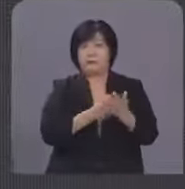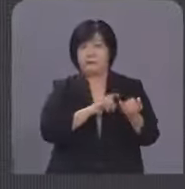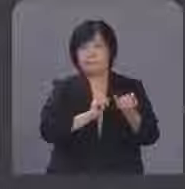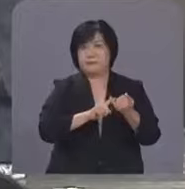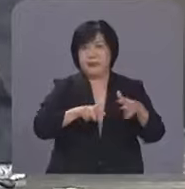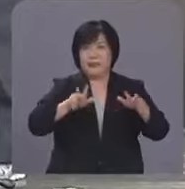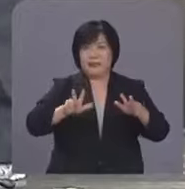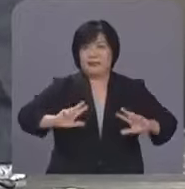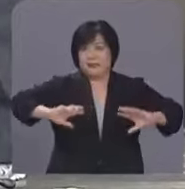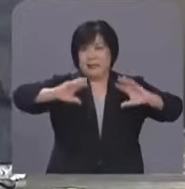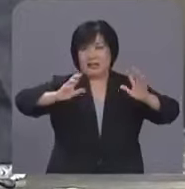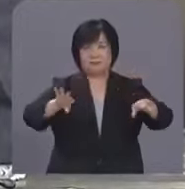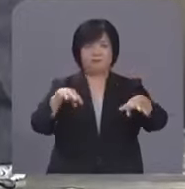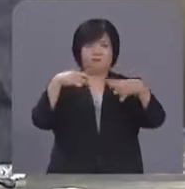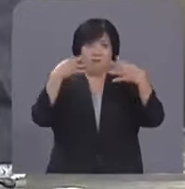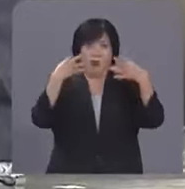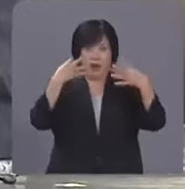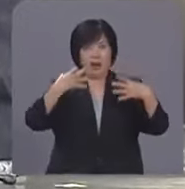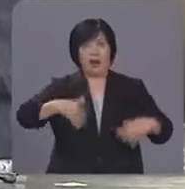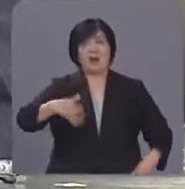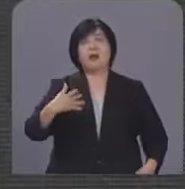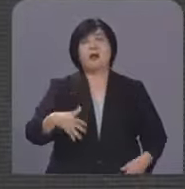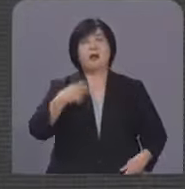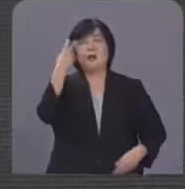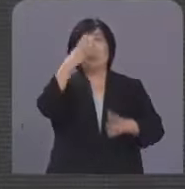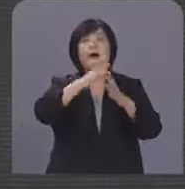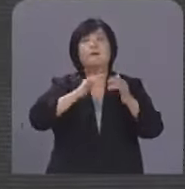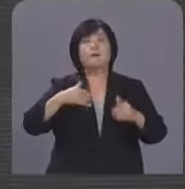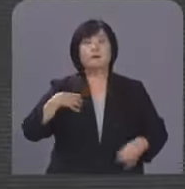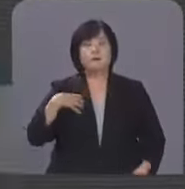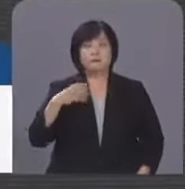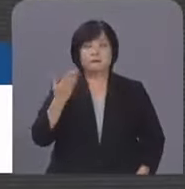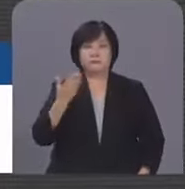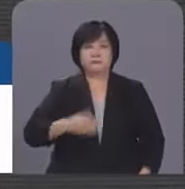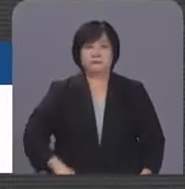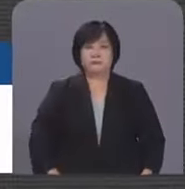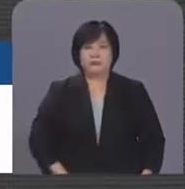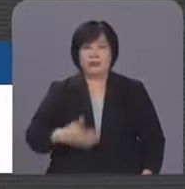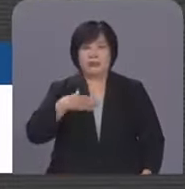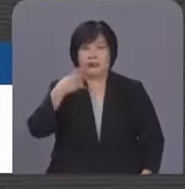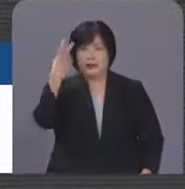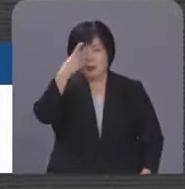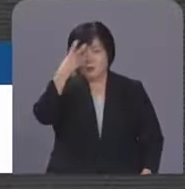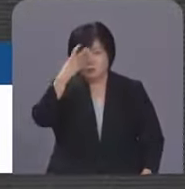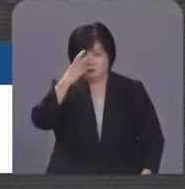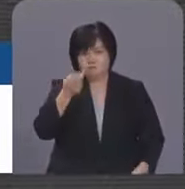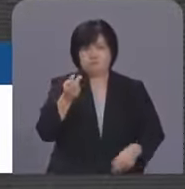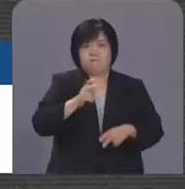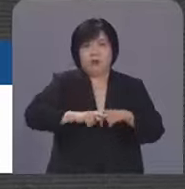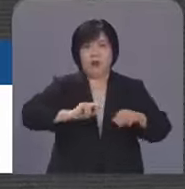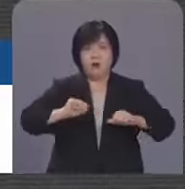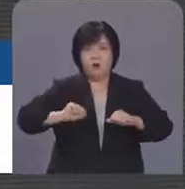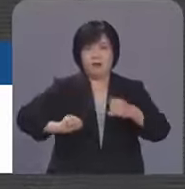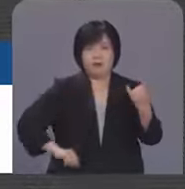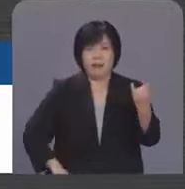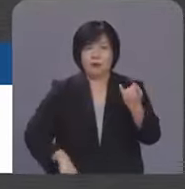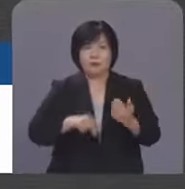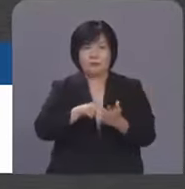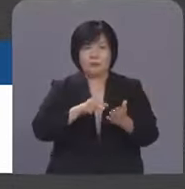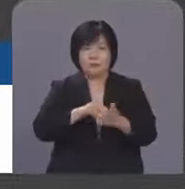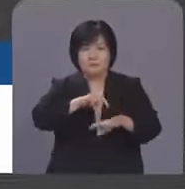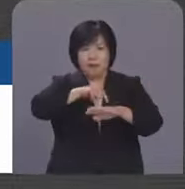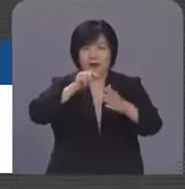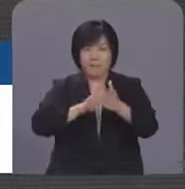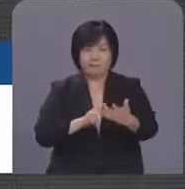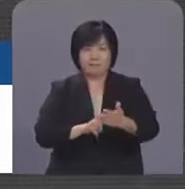이제 세계가 주목하는 감독이 됐습니다. And being like a female director, I just feel very proud that I can now tell the